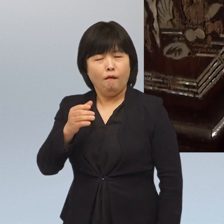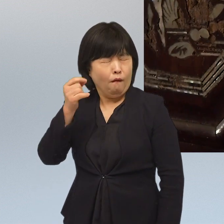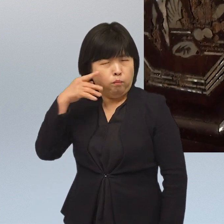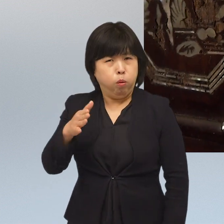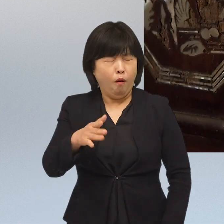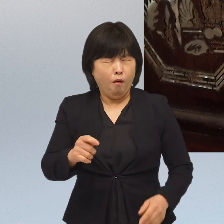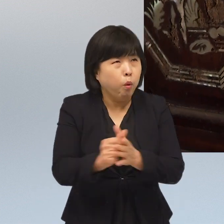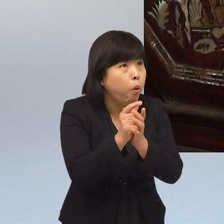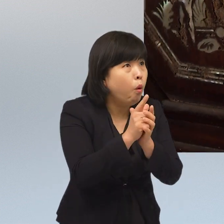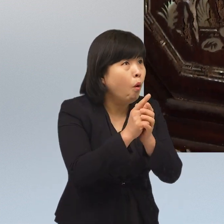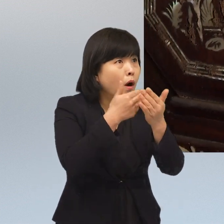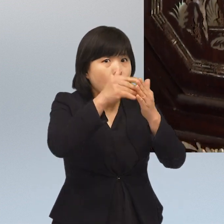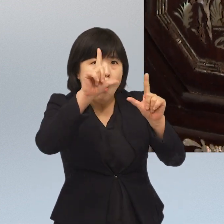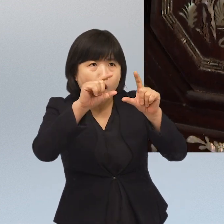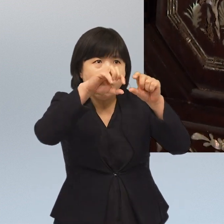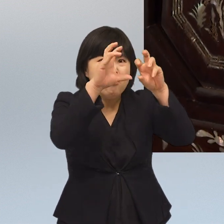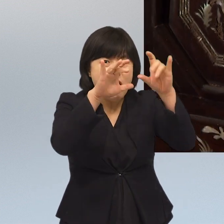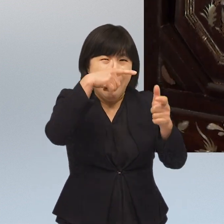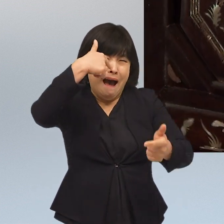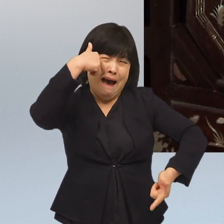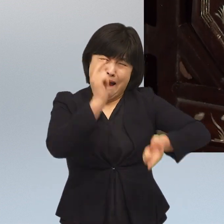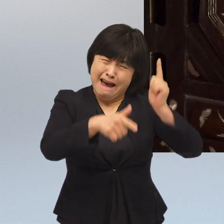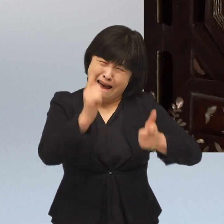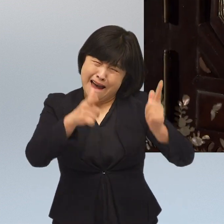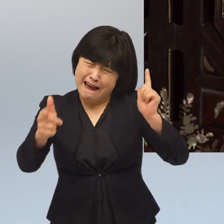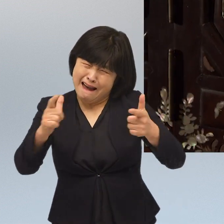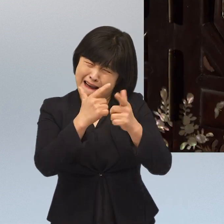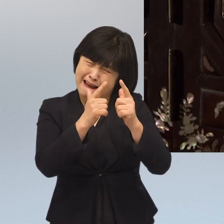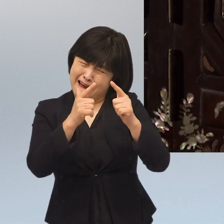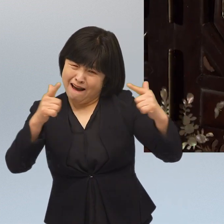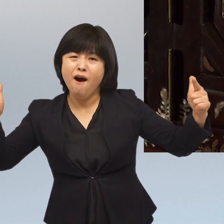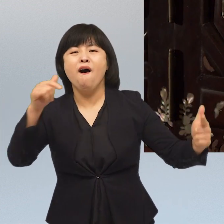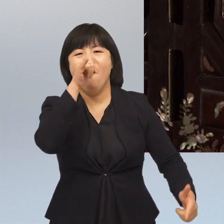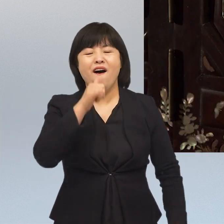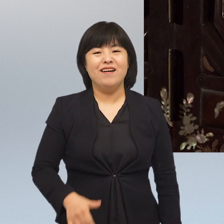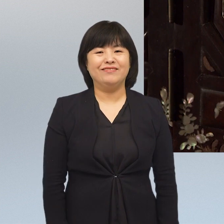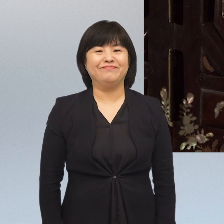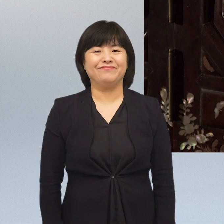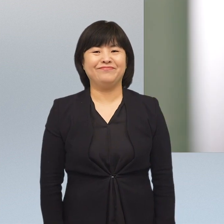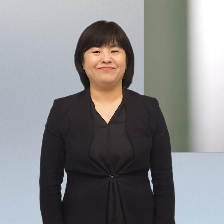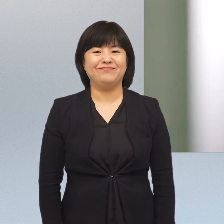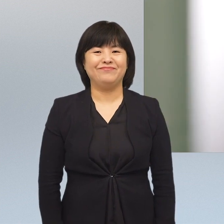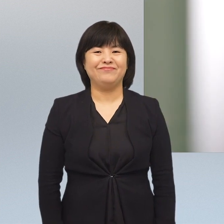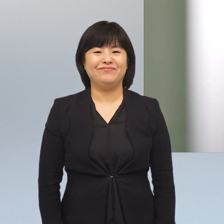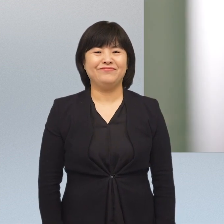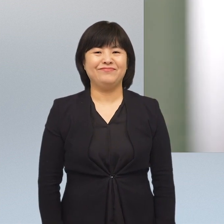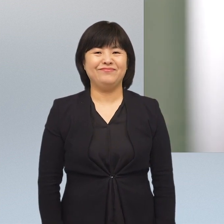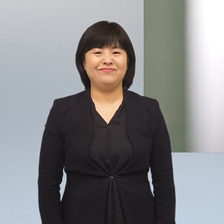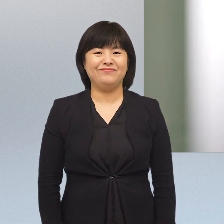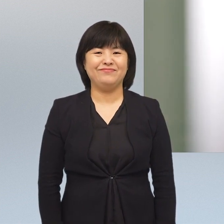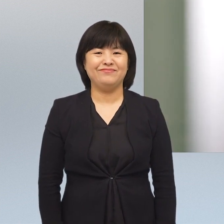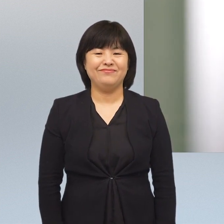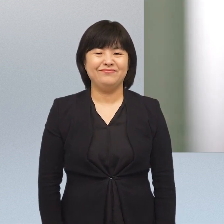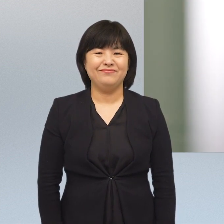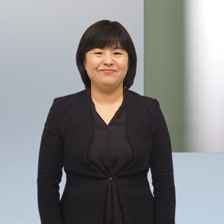또한 이전에는 볼 수 없었던 다양한 문양이나 요소들이 더해지기도 했다.